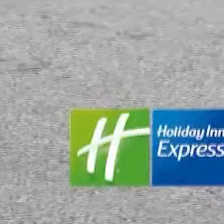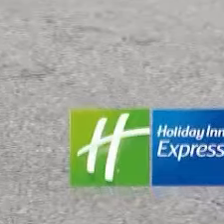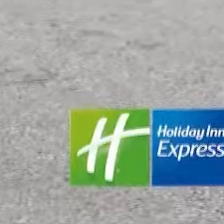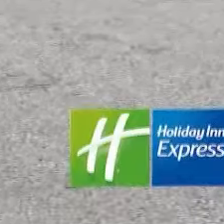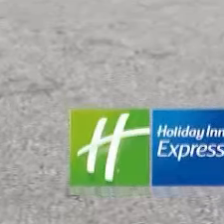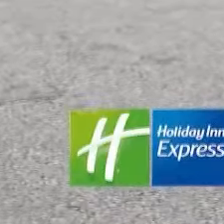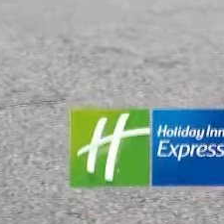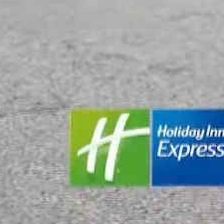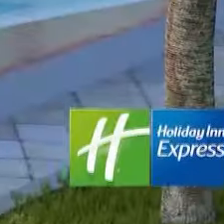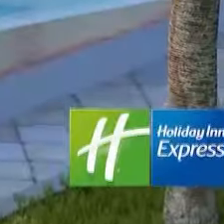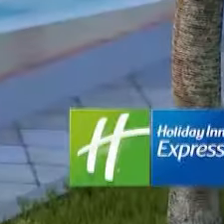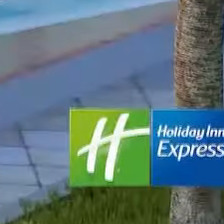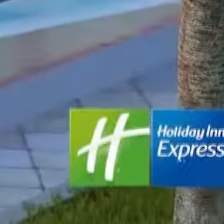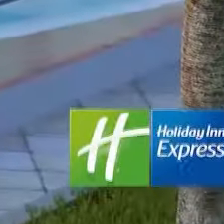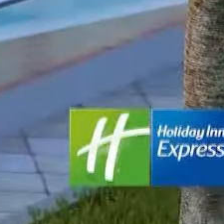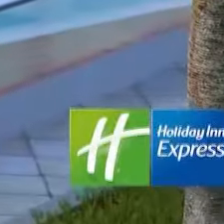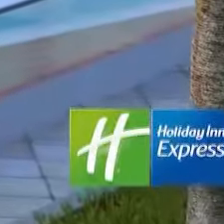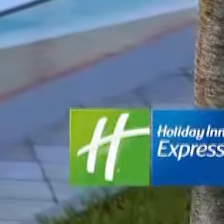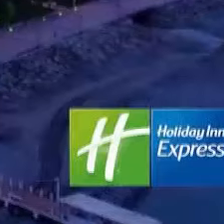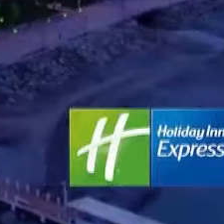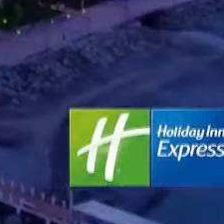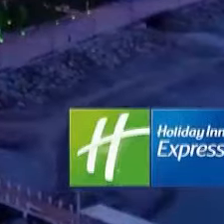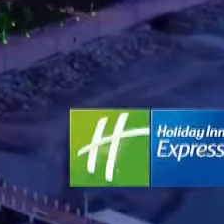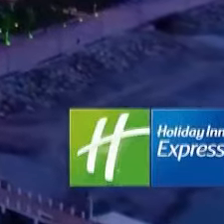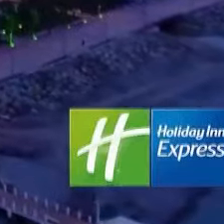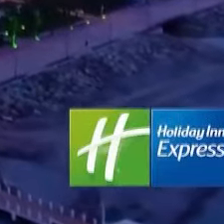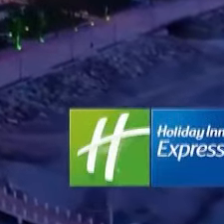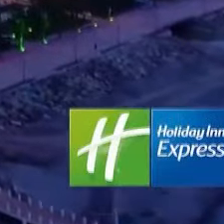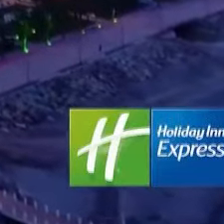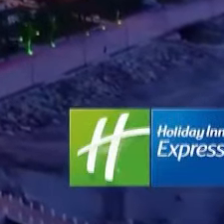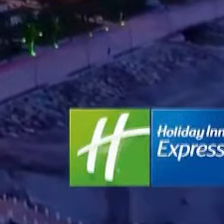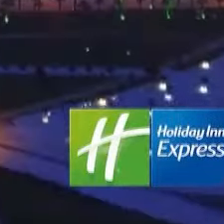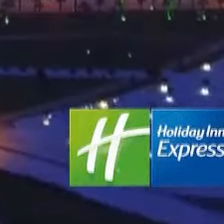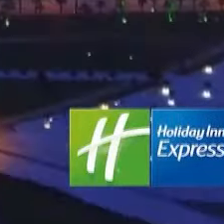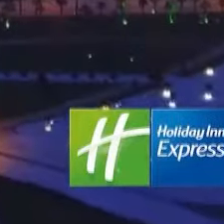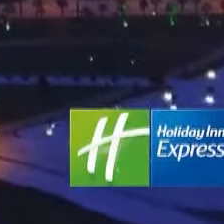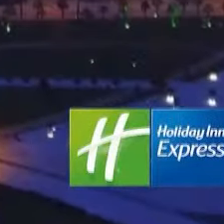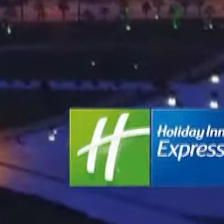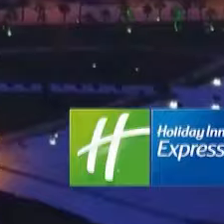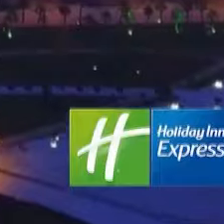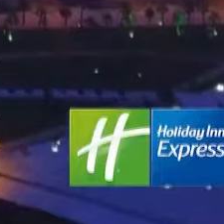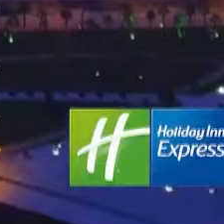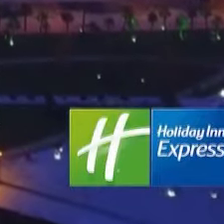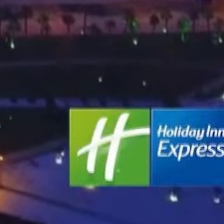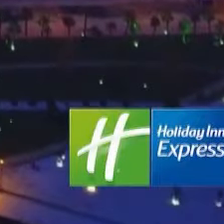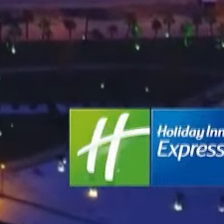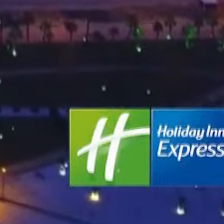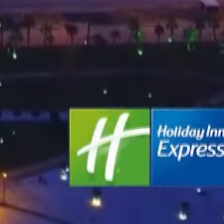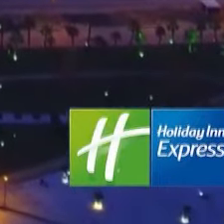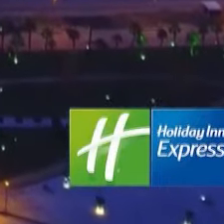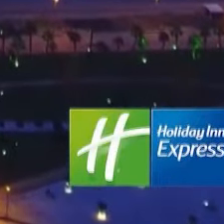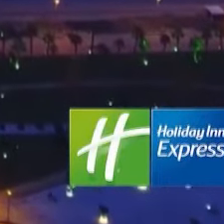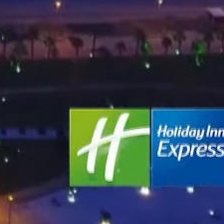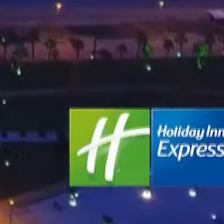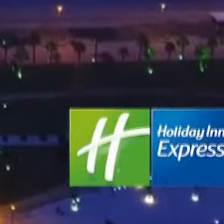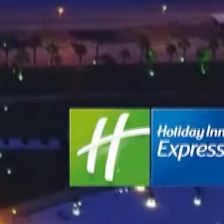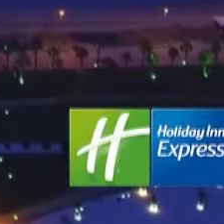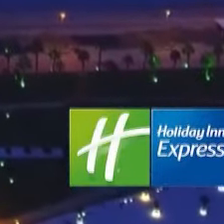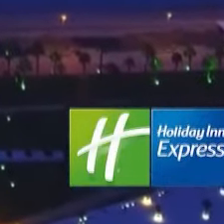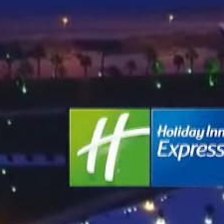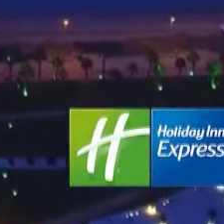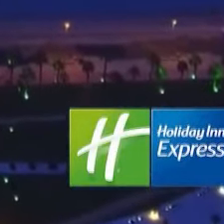150 მანქანაზე გათვლილი პარკინგი, ღია საცურაო აუზი, ბათუმის ყველაზე პრესტიჟული უბანი, ახალი ბულვარი. ვიდან 150 მეტრი ტერასა